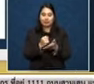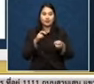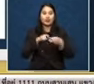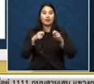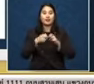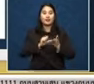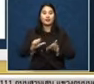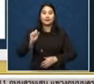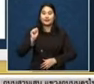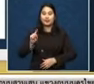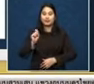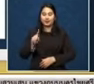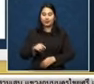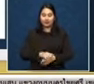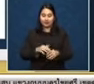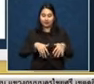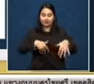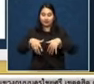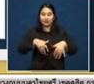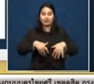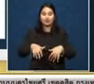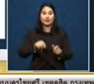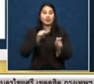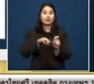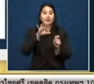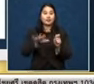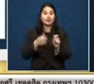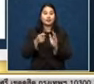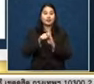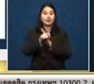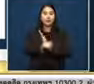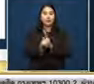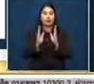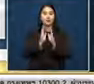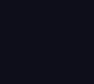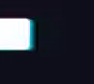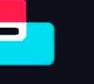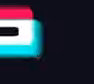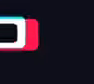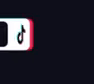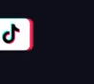อย่างเร่งด่วนเพื่อประชาชนชาวตำบลหนองไคน้ำอำเภอเมืองนครราชสีมาด้วยครับขอบคุณ